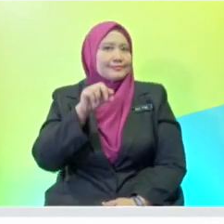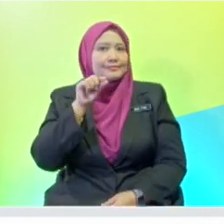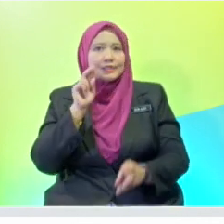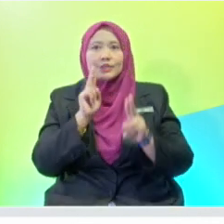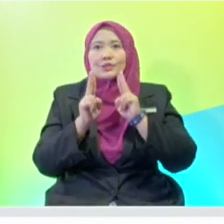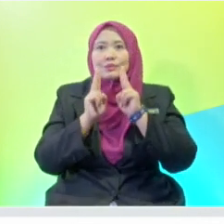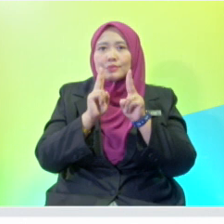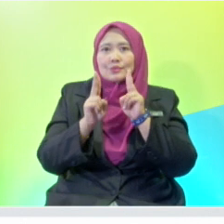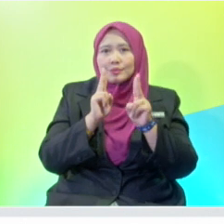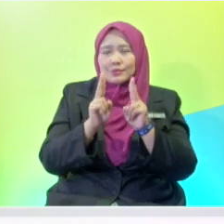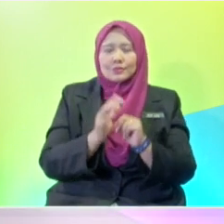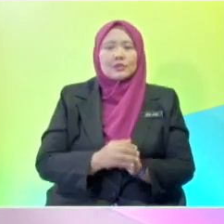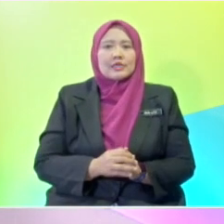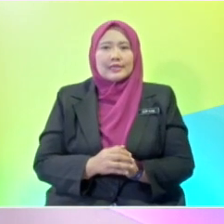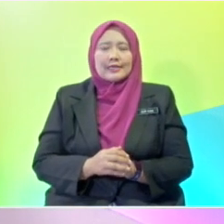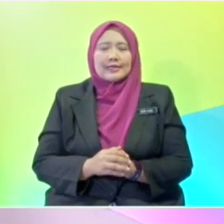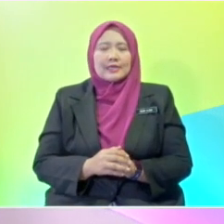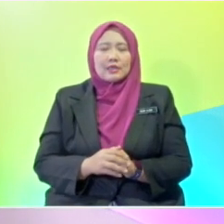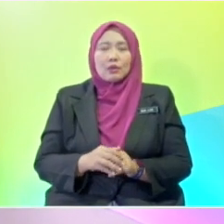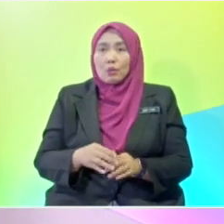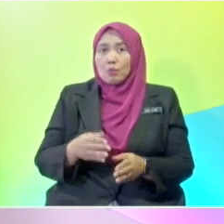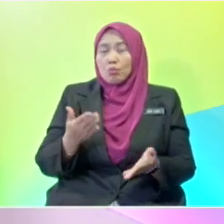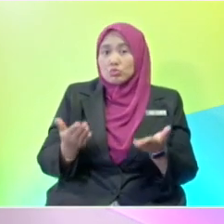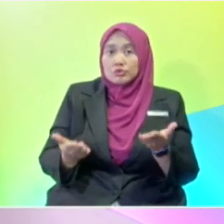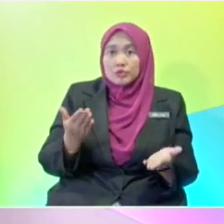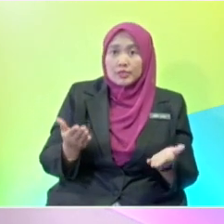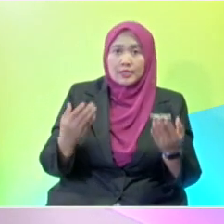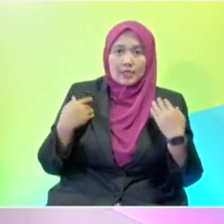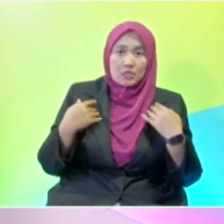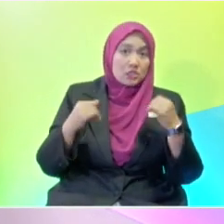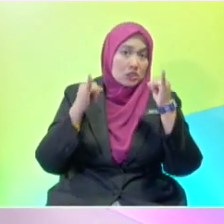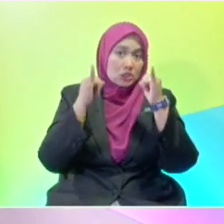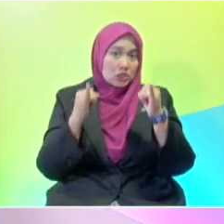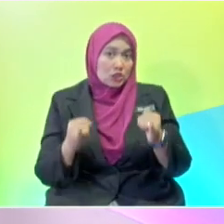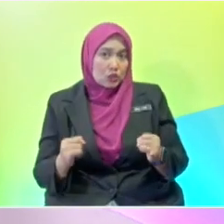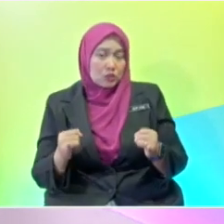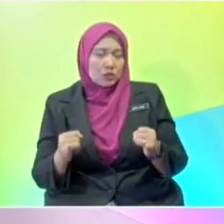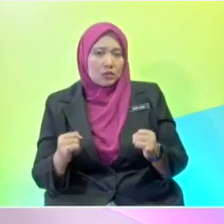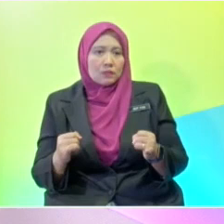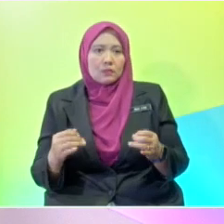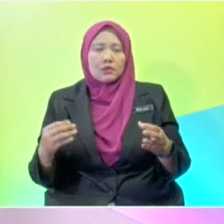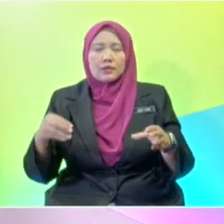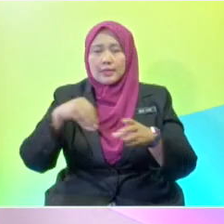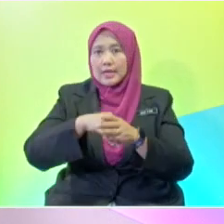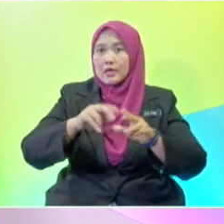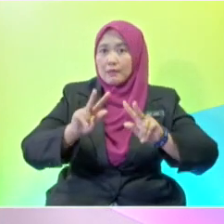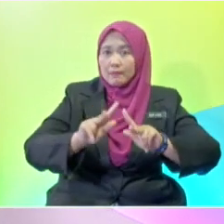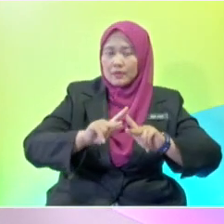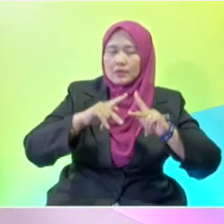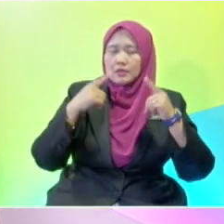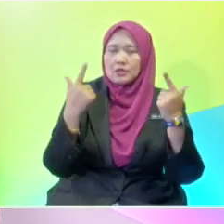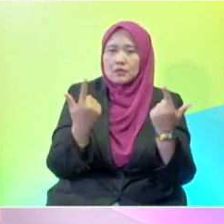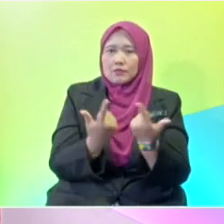individu mempunyai ahli keluarga yang kategorinya usia warga emas yaitu 60 tahun keatasnya